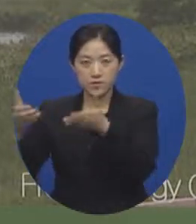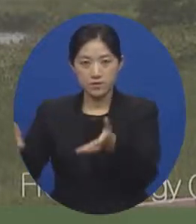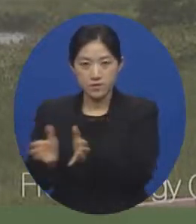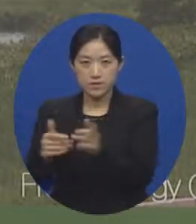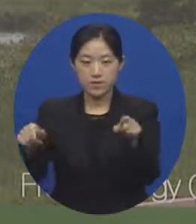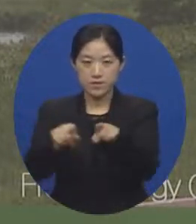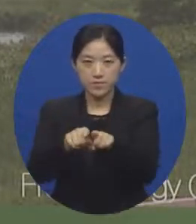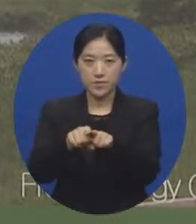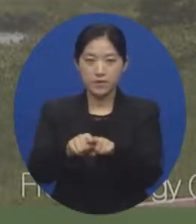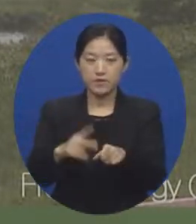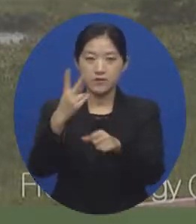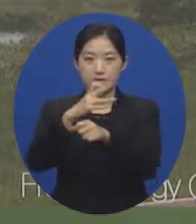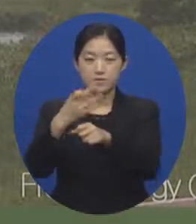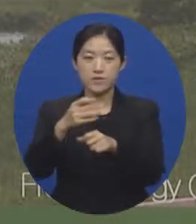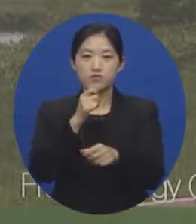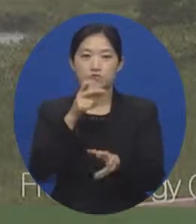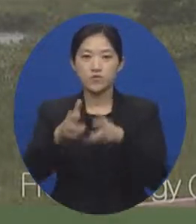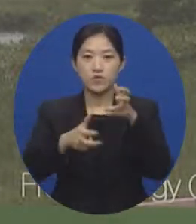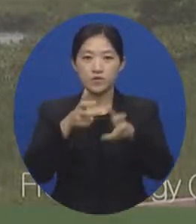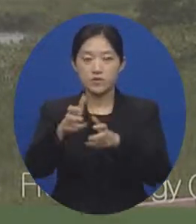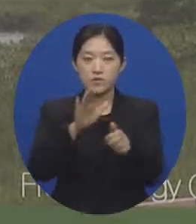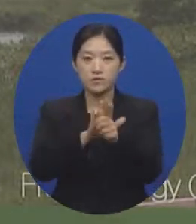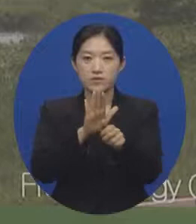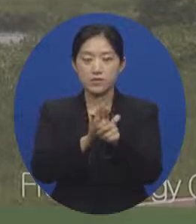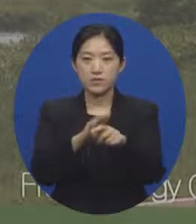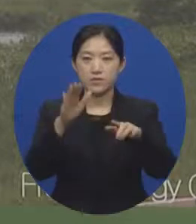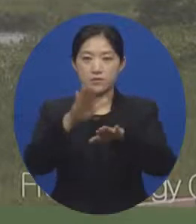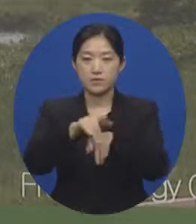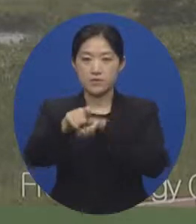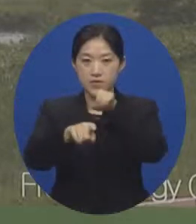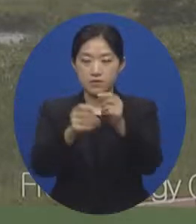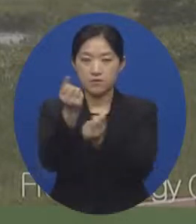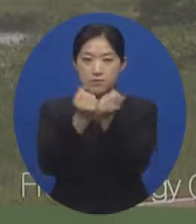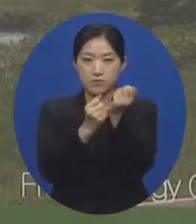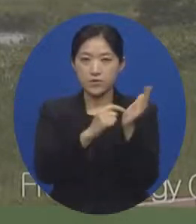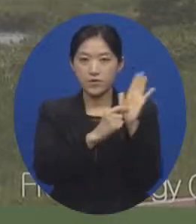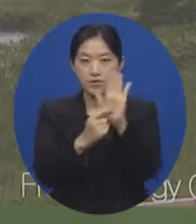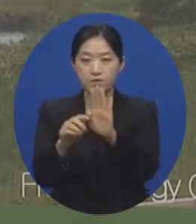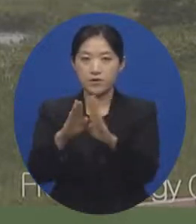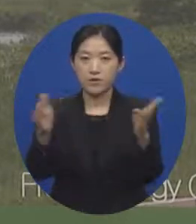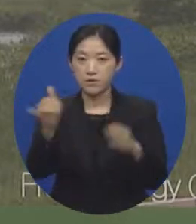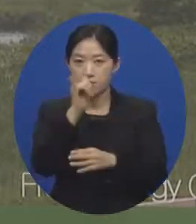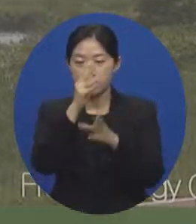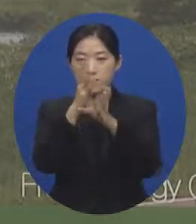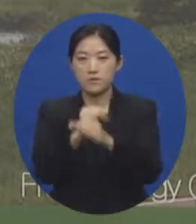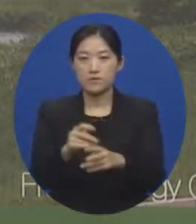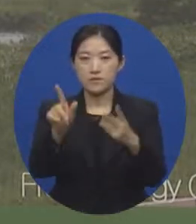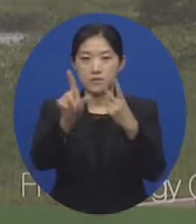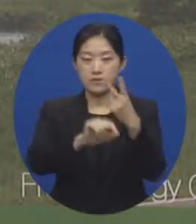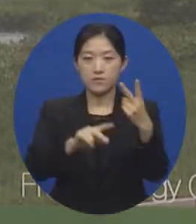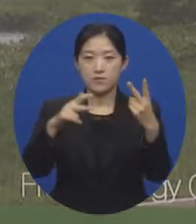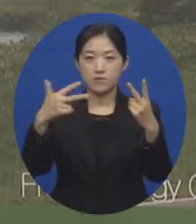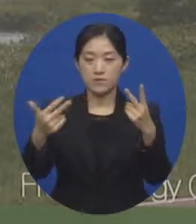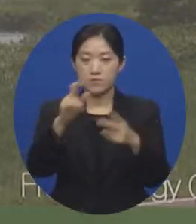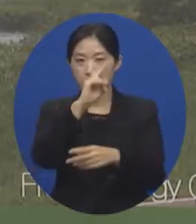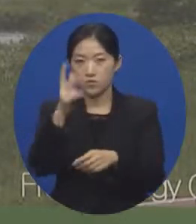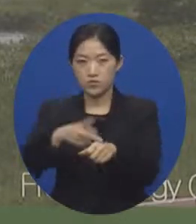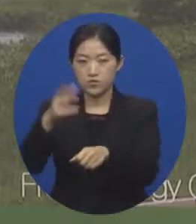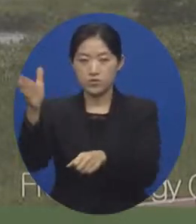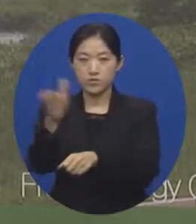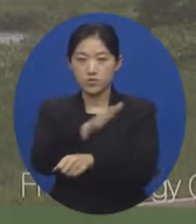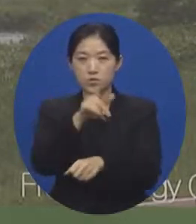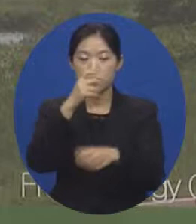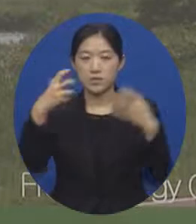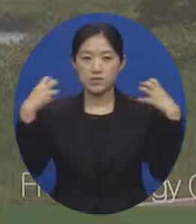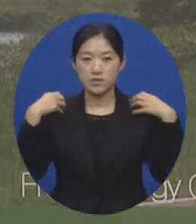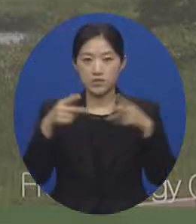함께 2014년 중소기업 지원시책 설명회를 개최합니다. 이번 행사는 2월 7일 오후 2시부터